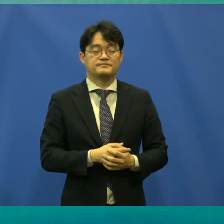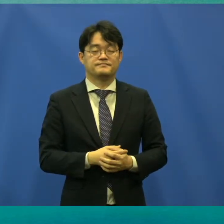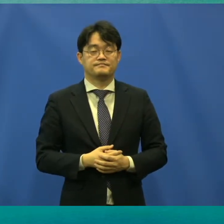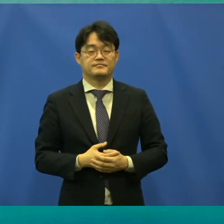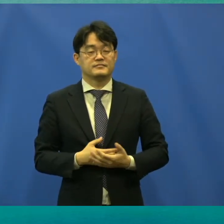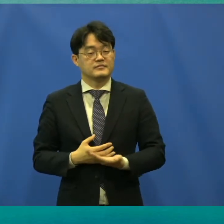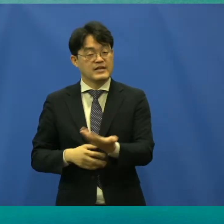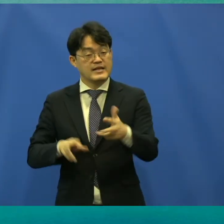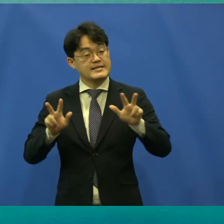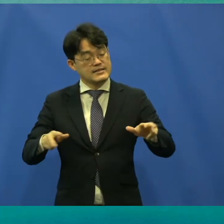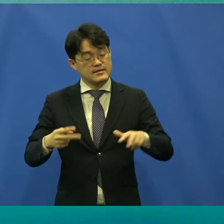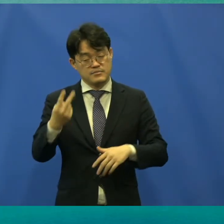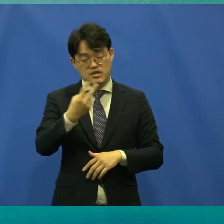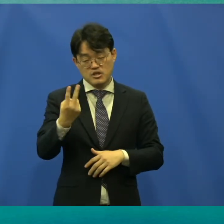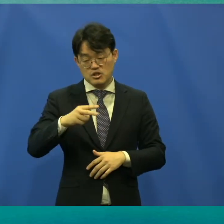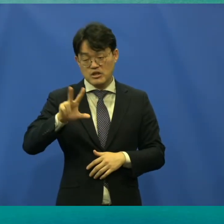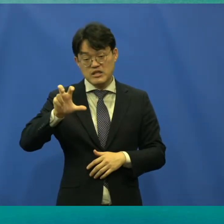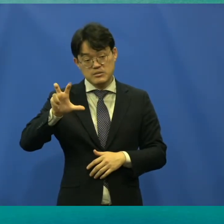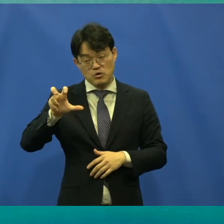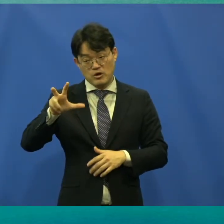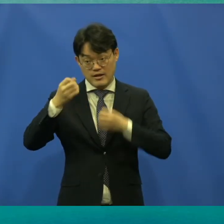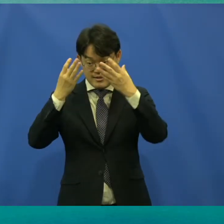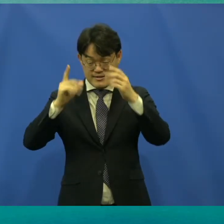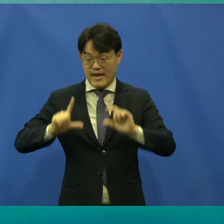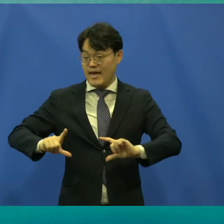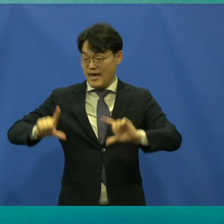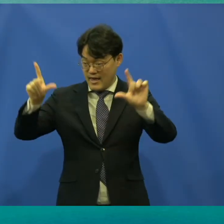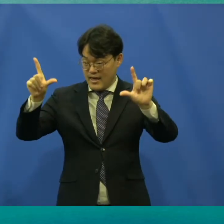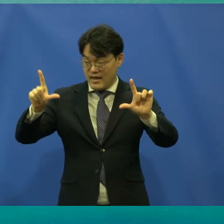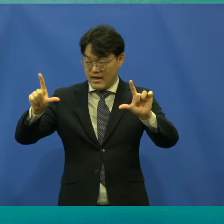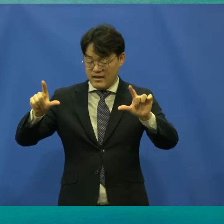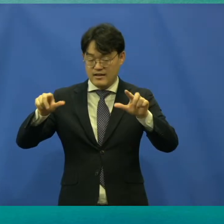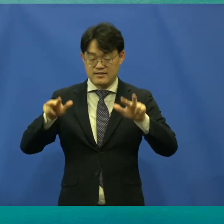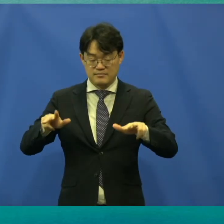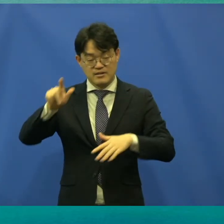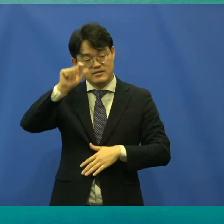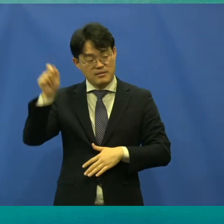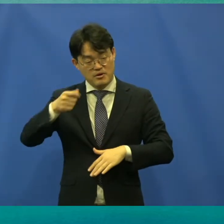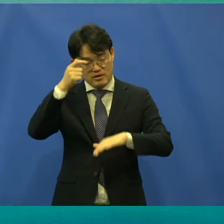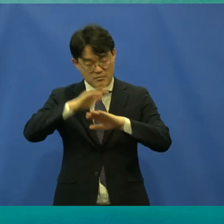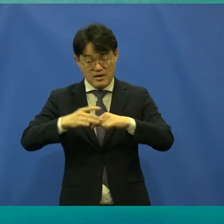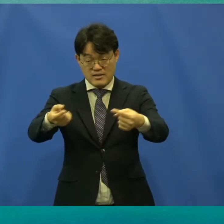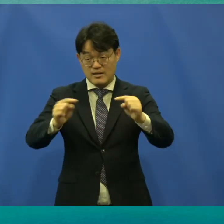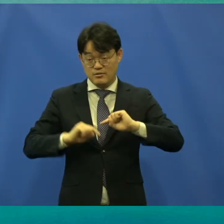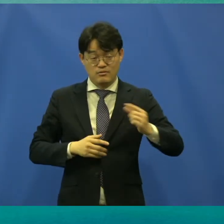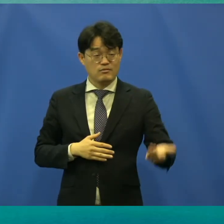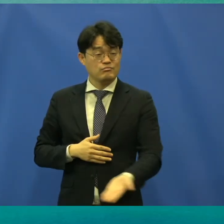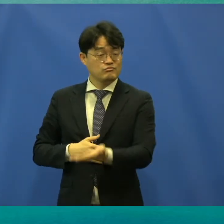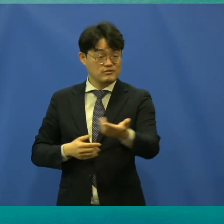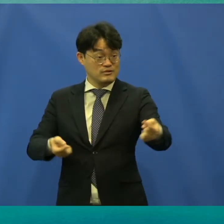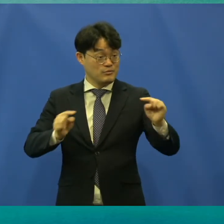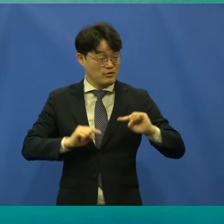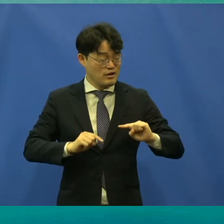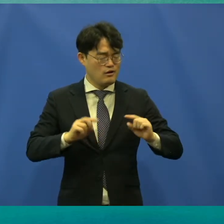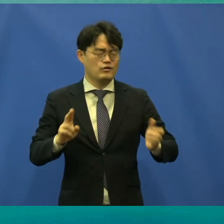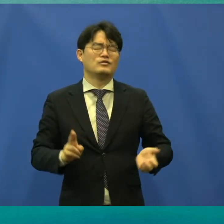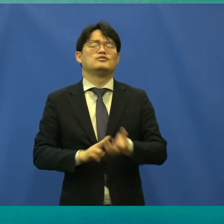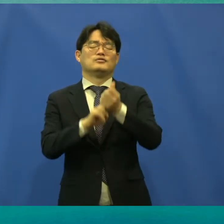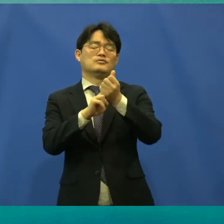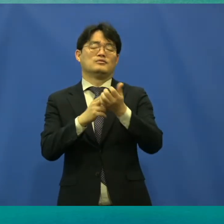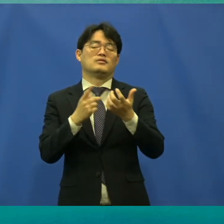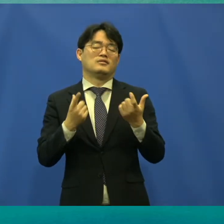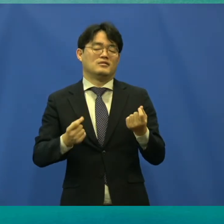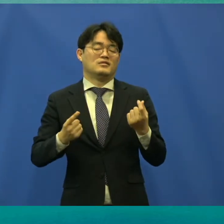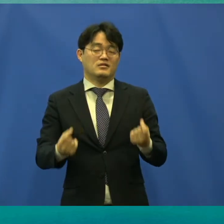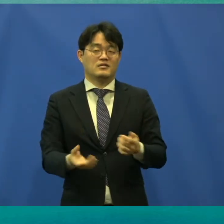여러분, 내가 죽었다면 몇 번도 죽었습니다. 태어날 때부터 자라는 가운데